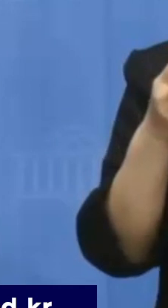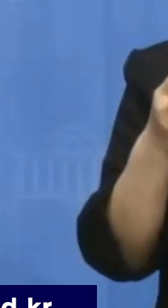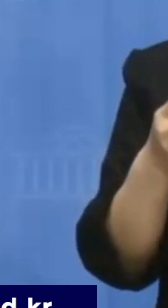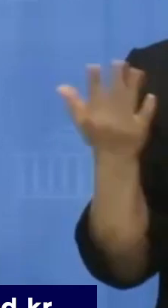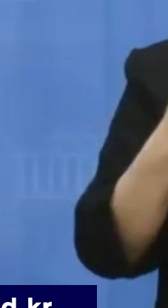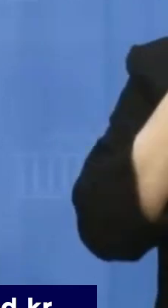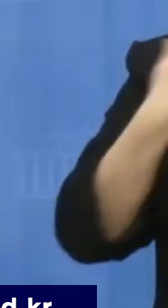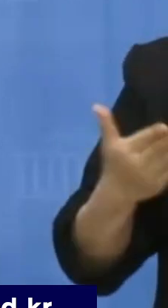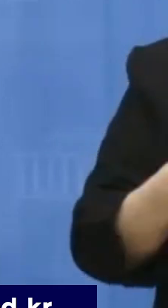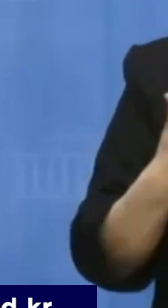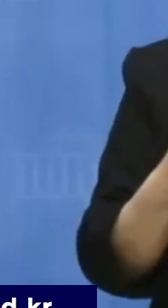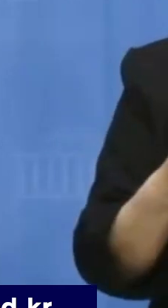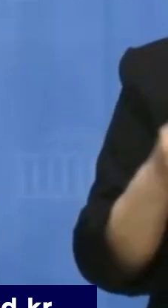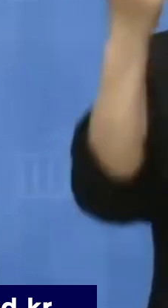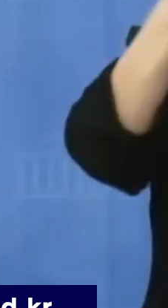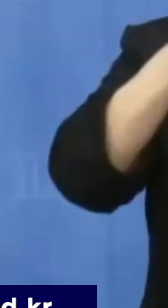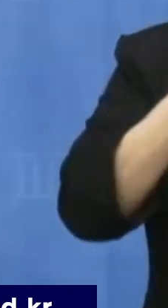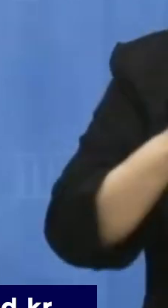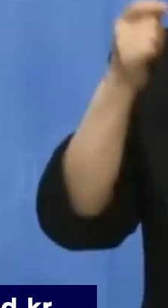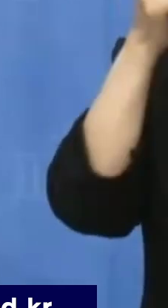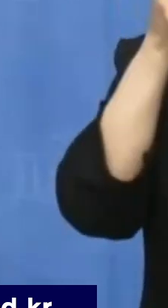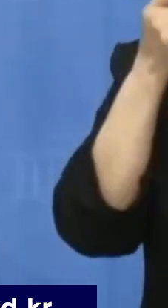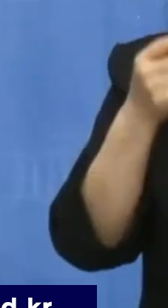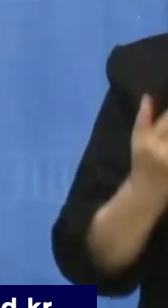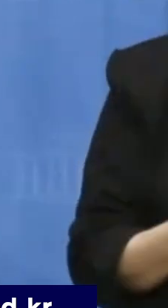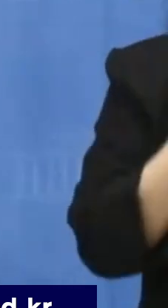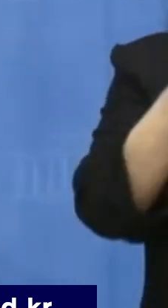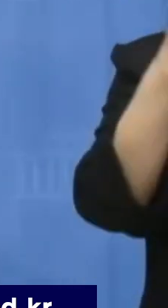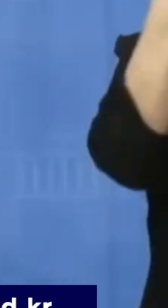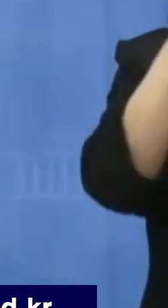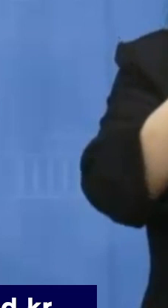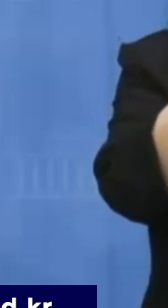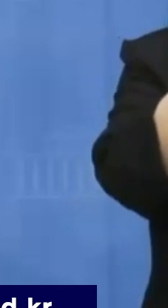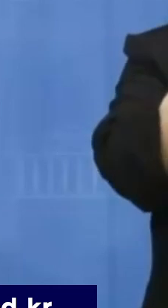부실한 수사와 사건 처리의 지연 등으로 인한 피해 등은 고스란히